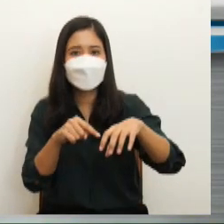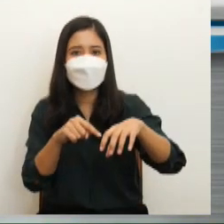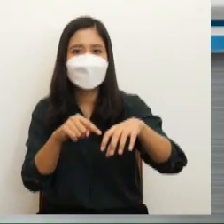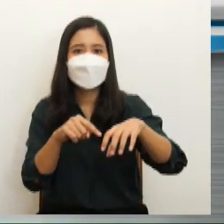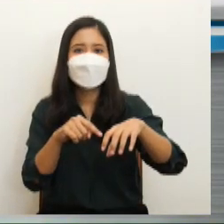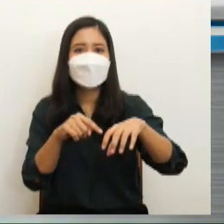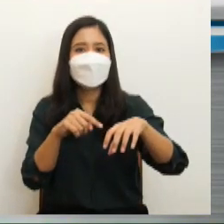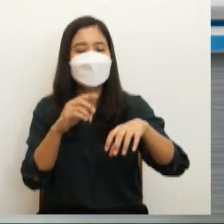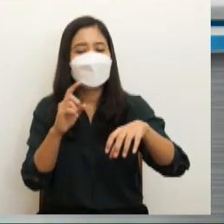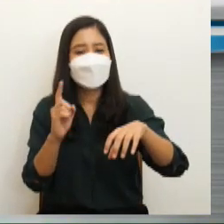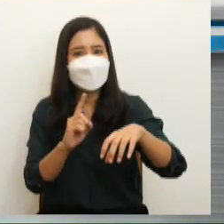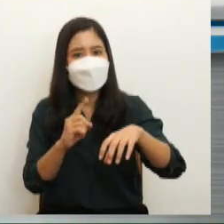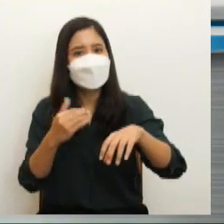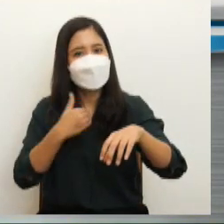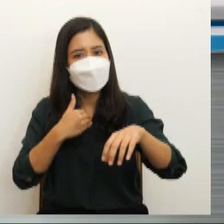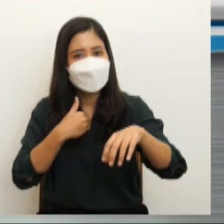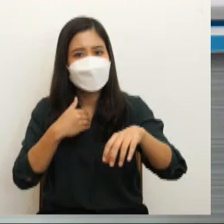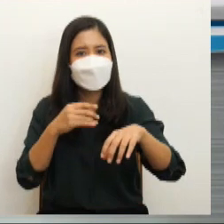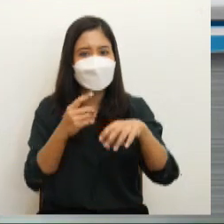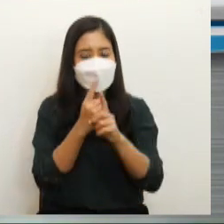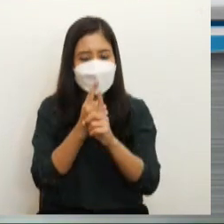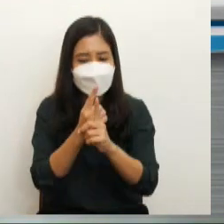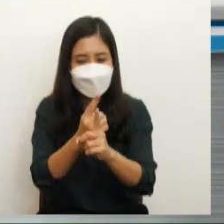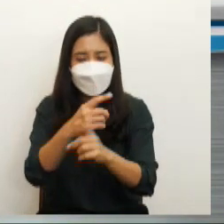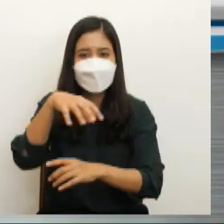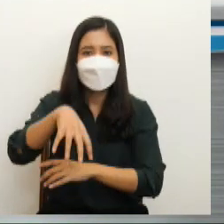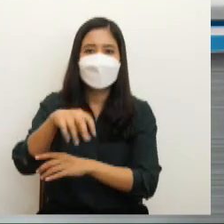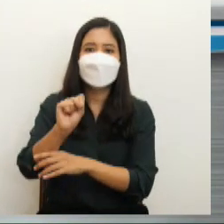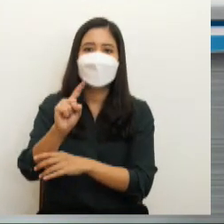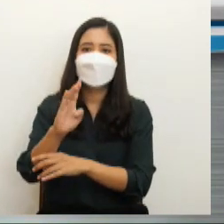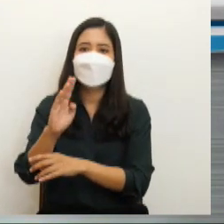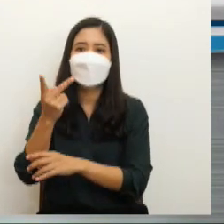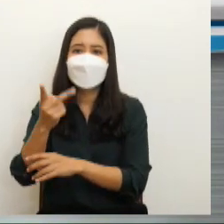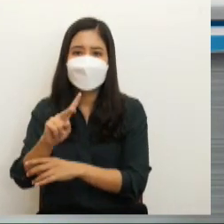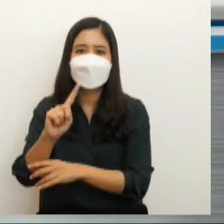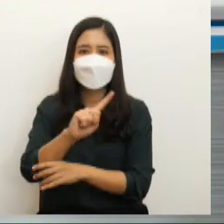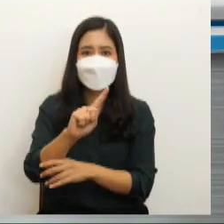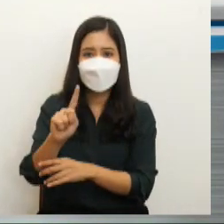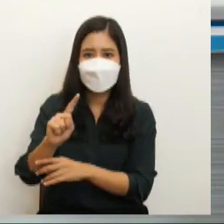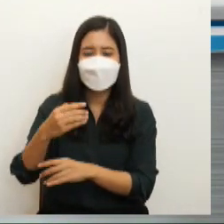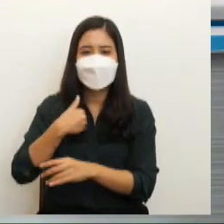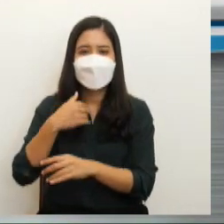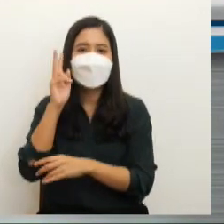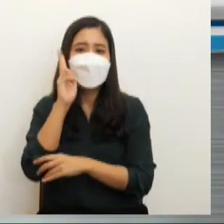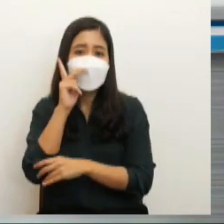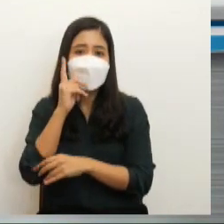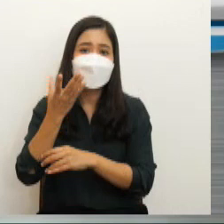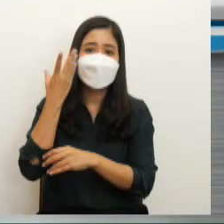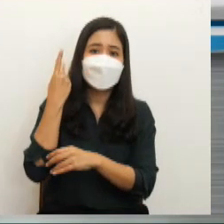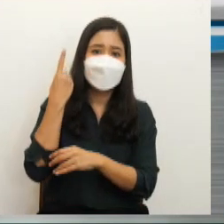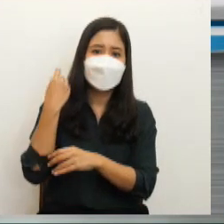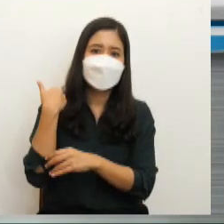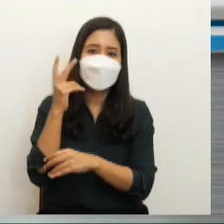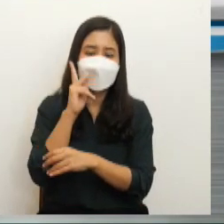ราบข่าวว่าจะมีการติดตามสถานการณ์แล้วมีเมื่อวานนี้ก็เป็นข่าวขึ้นมาว่านะคะได้